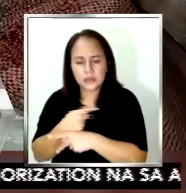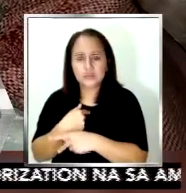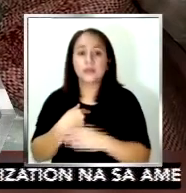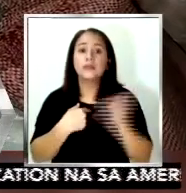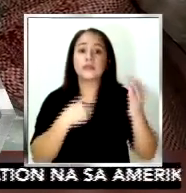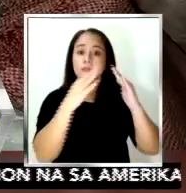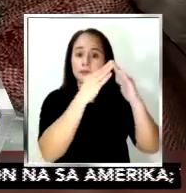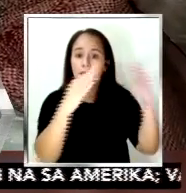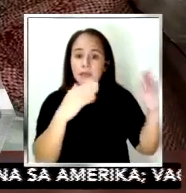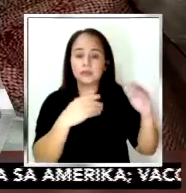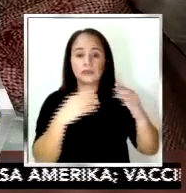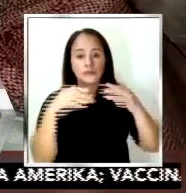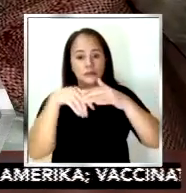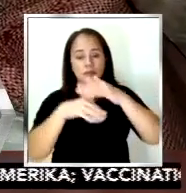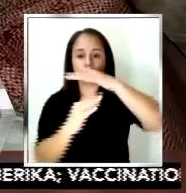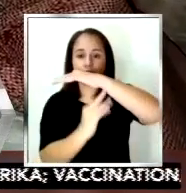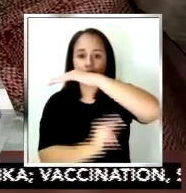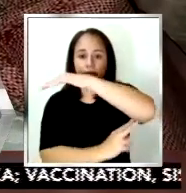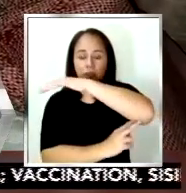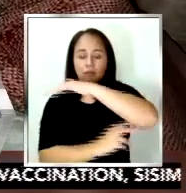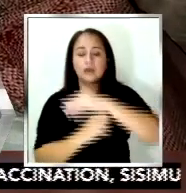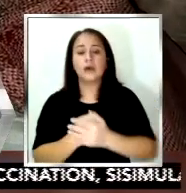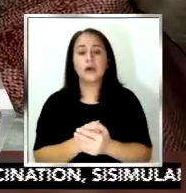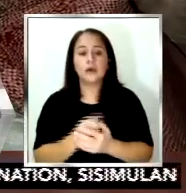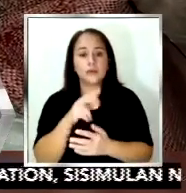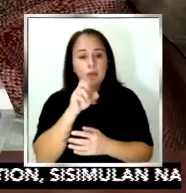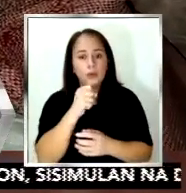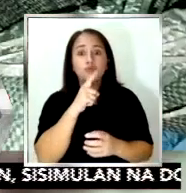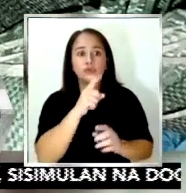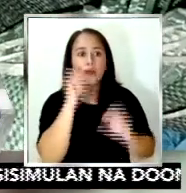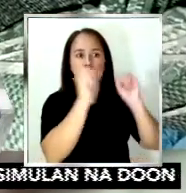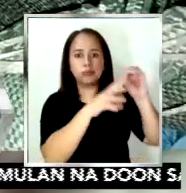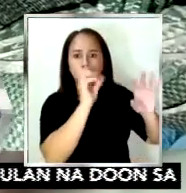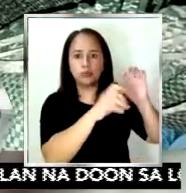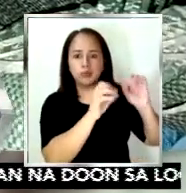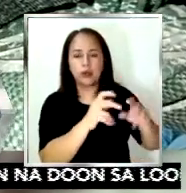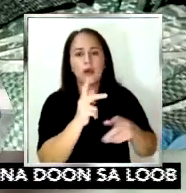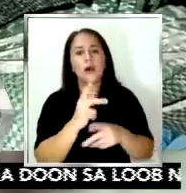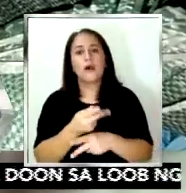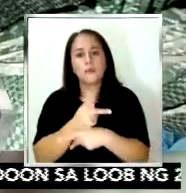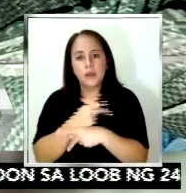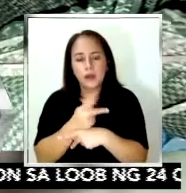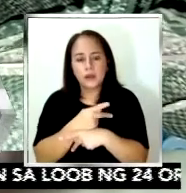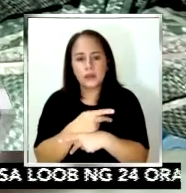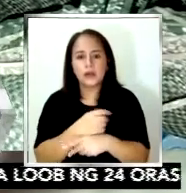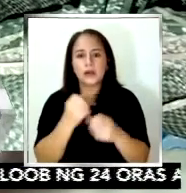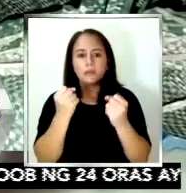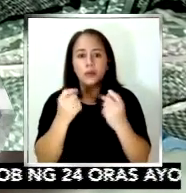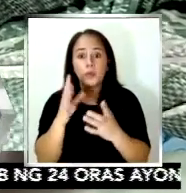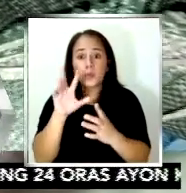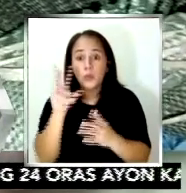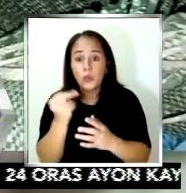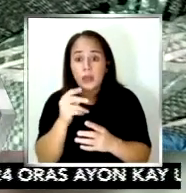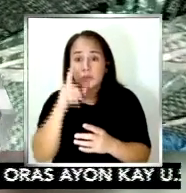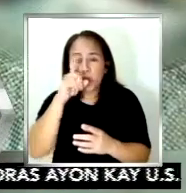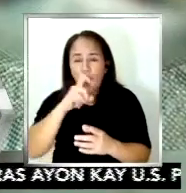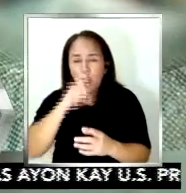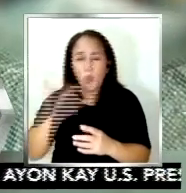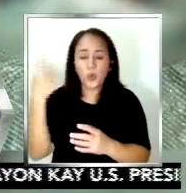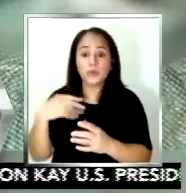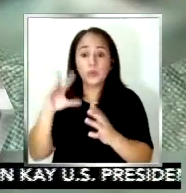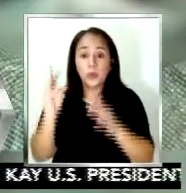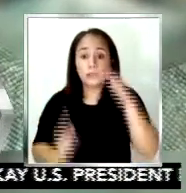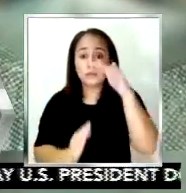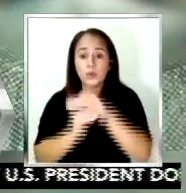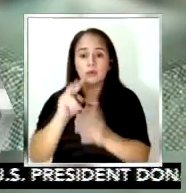tulay. Sa barangay Sinawal, nakatambak nga roon ang mga produktong karamihan ay 2018 pa nag-expire.